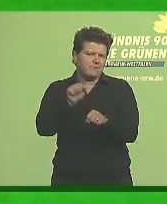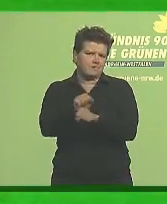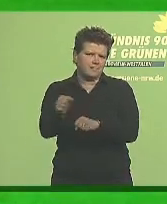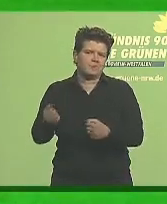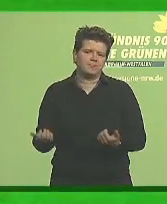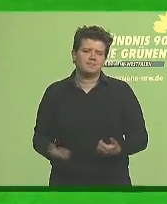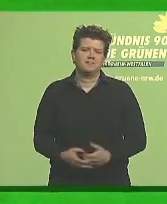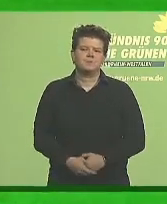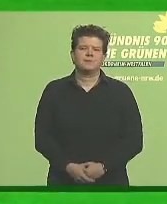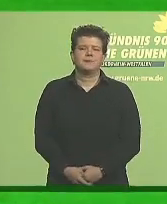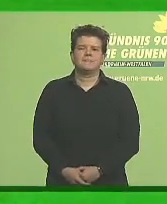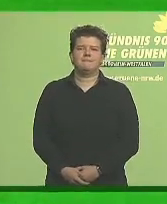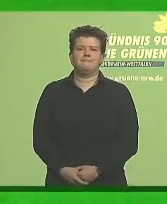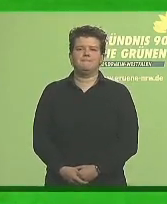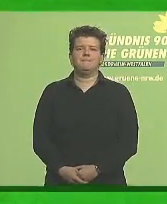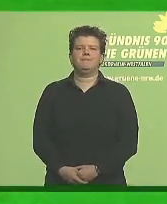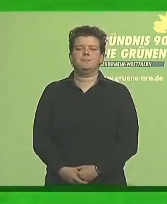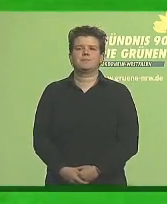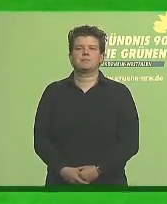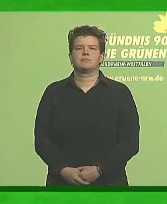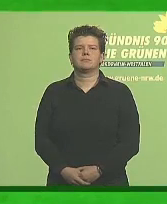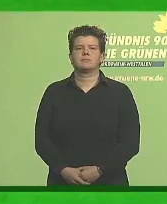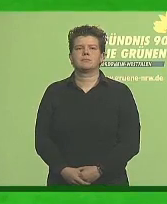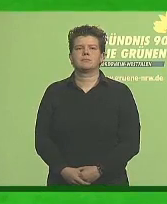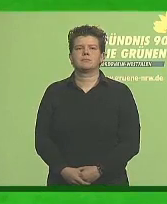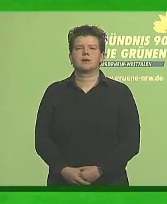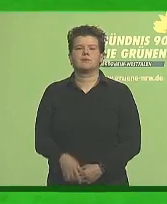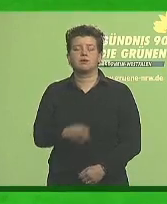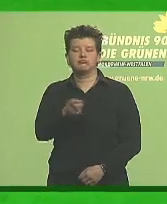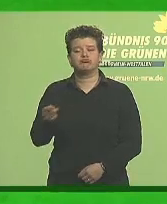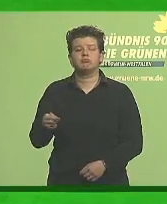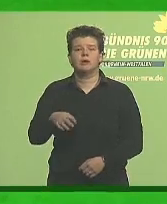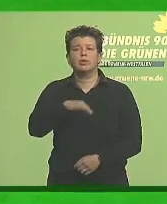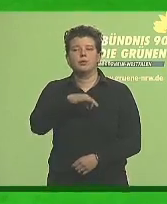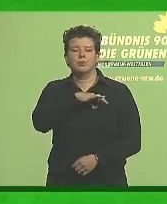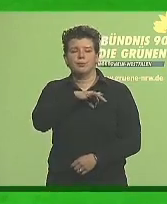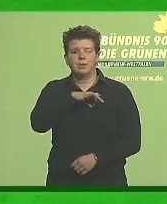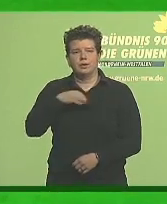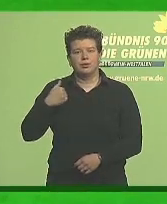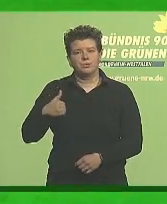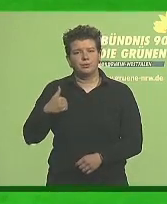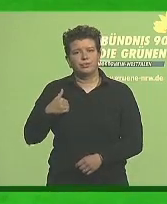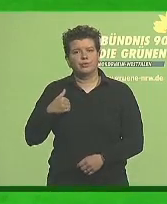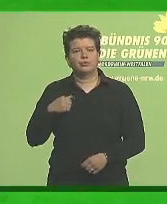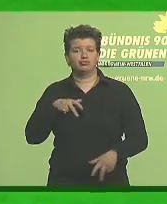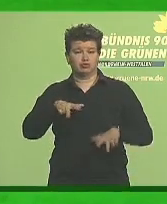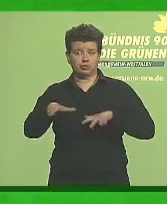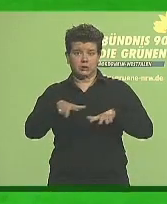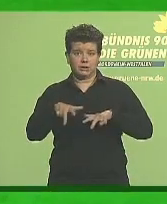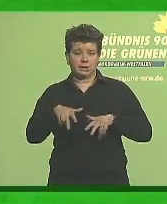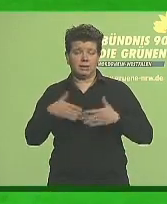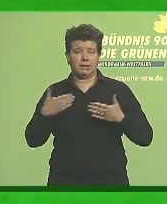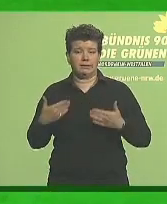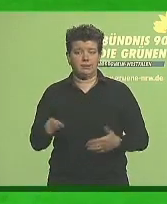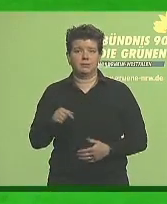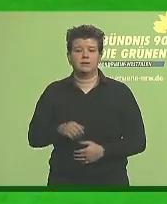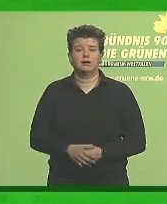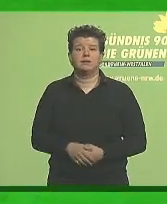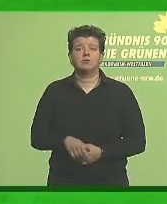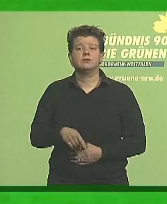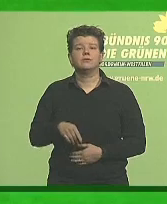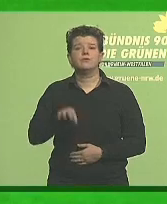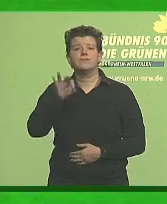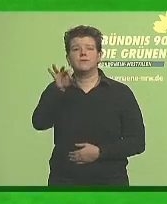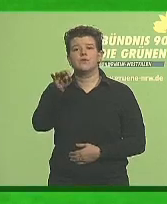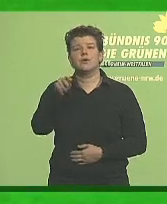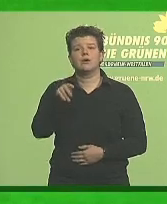sich behalten muss für die grüne Strategie ist, wenn man solche Prozesse gestalten will, dann tut man